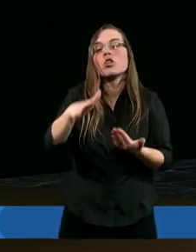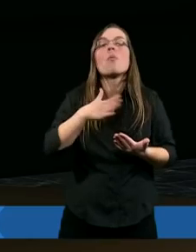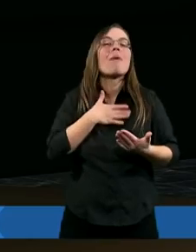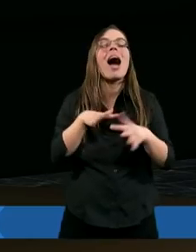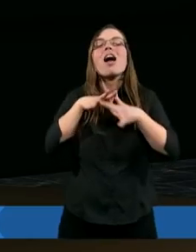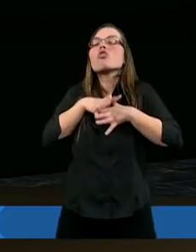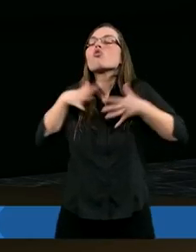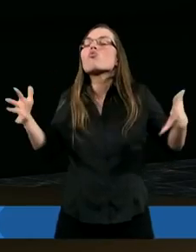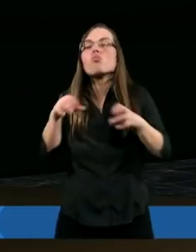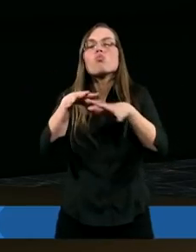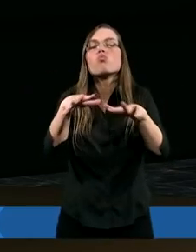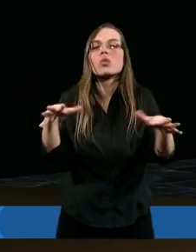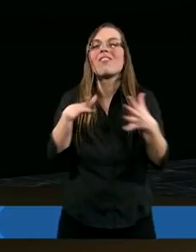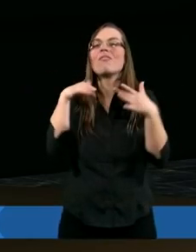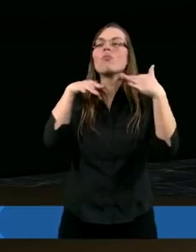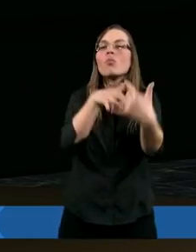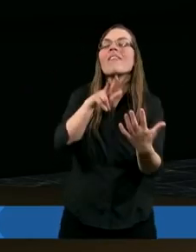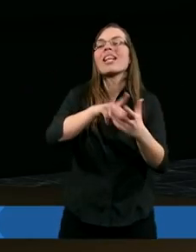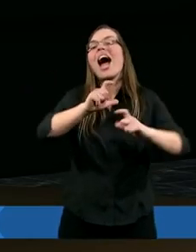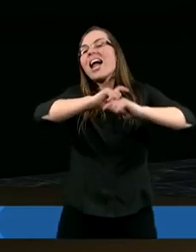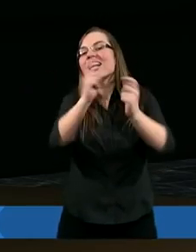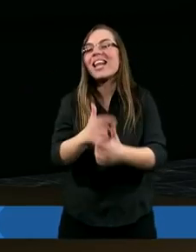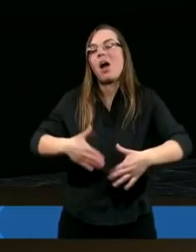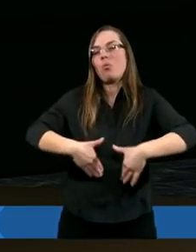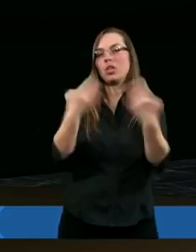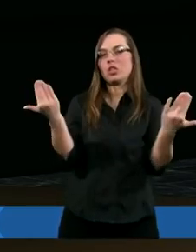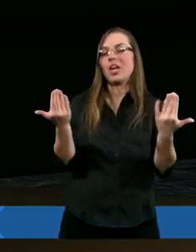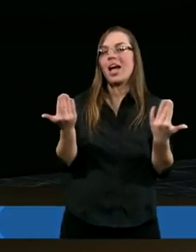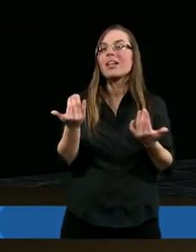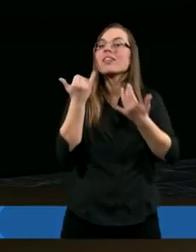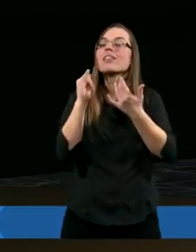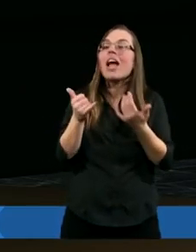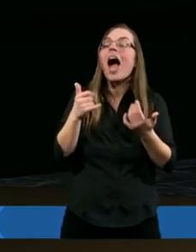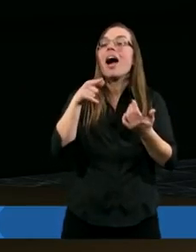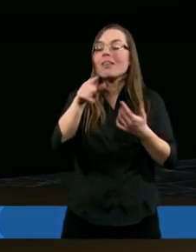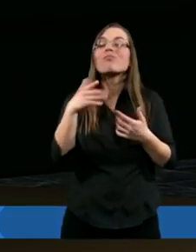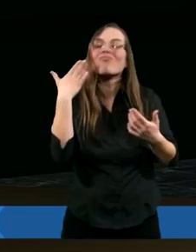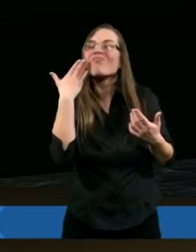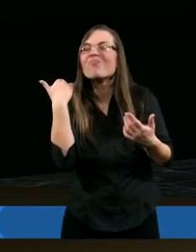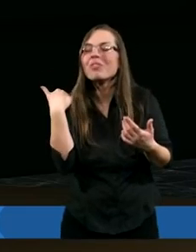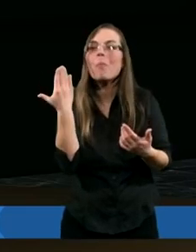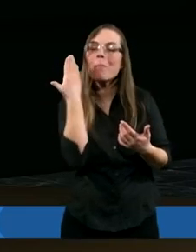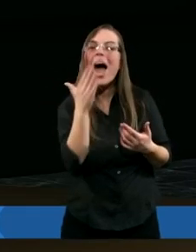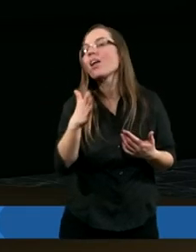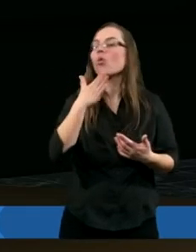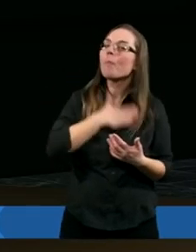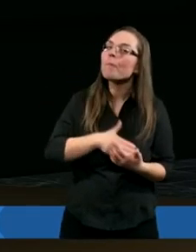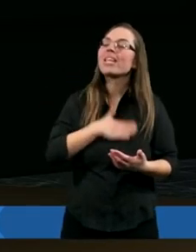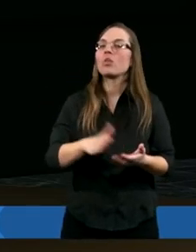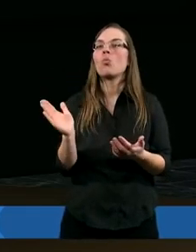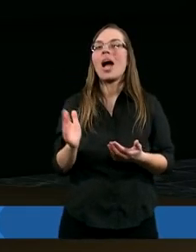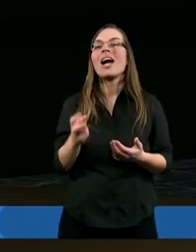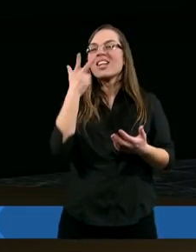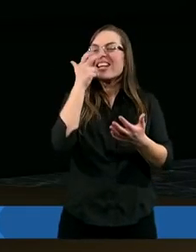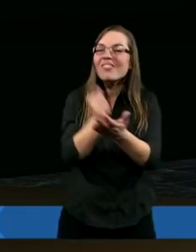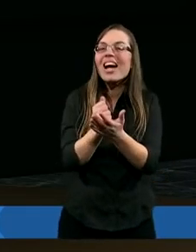to ma duży wpływ później na cały dzień. Także to było takie bardzo miłe